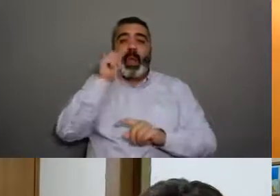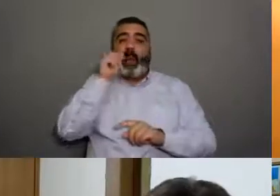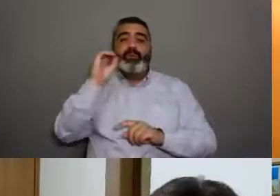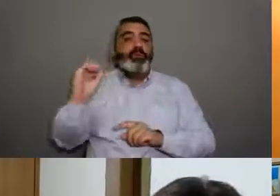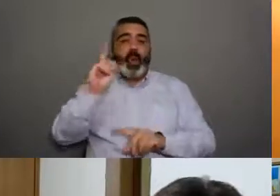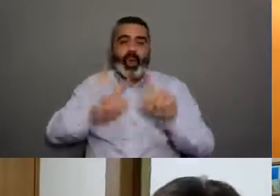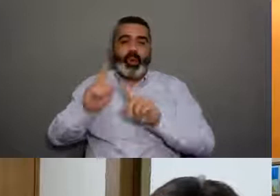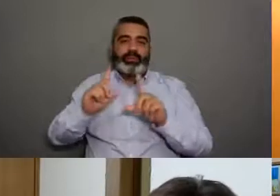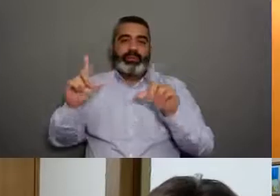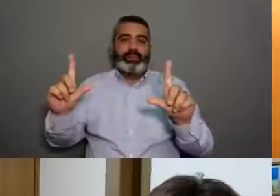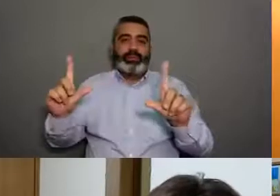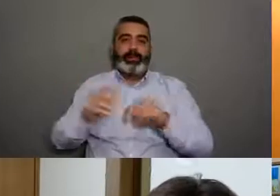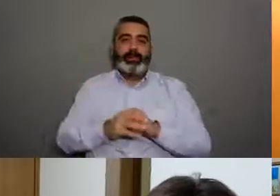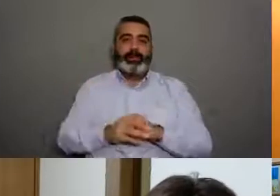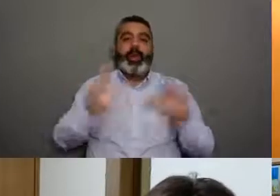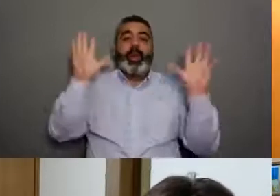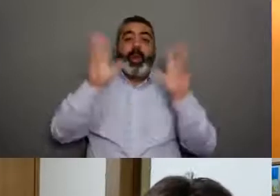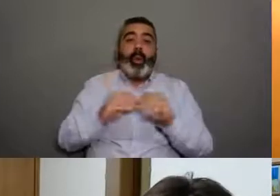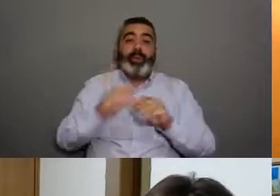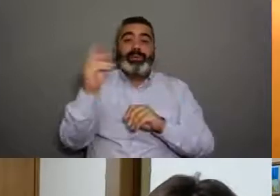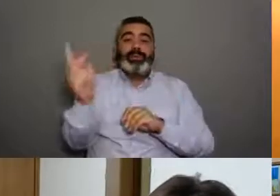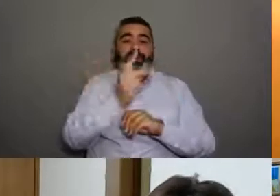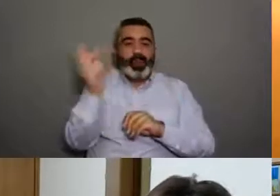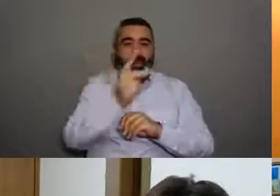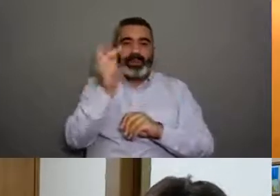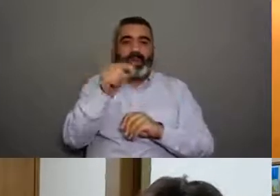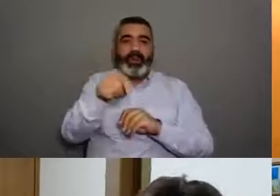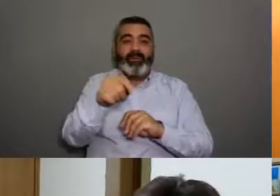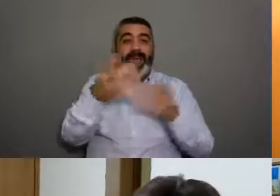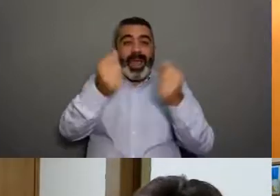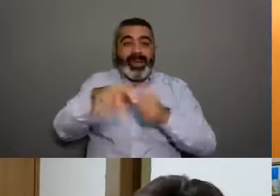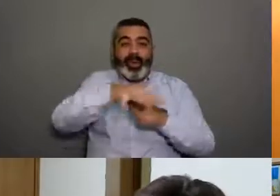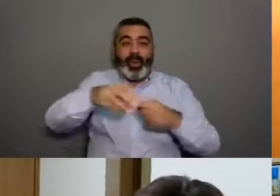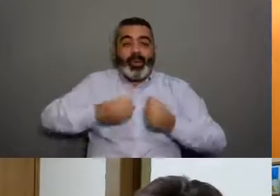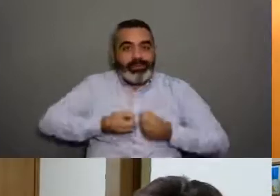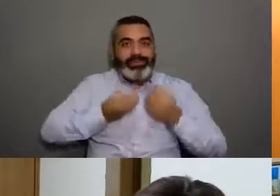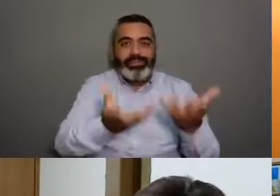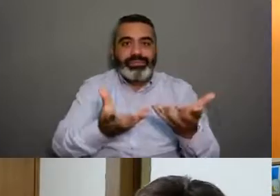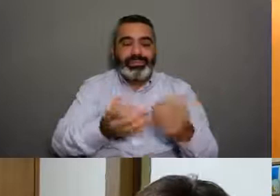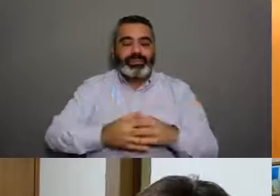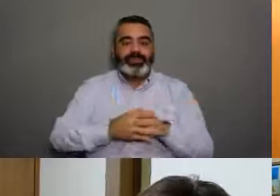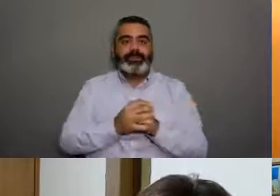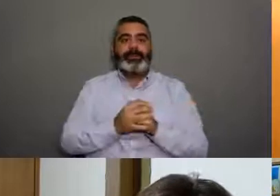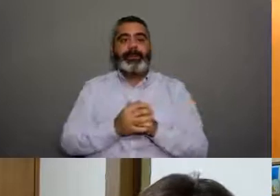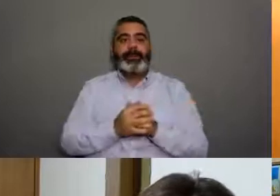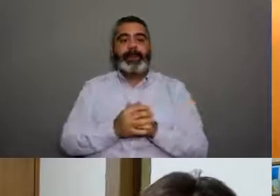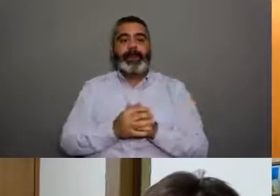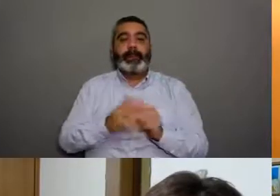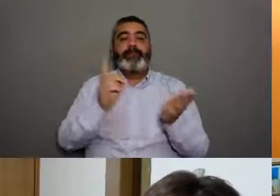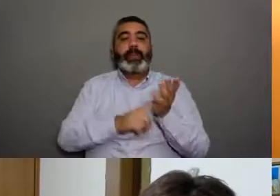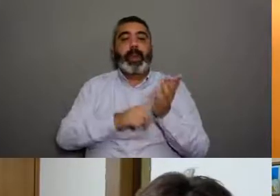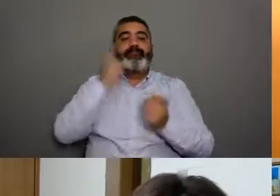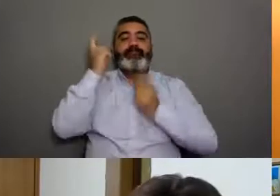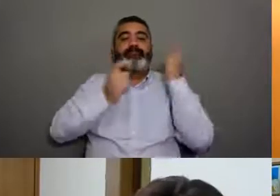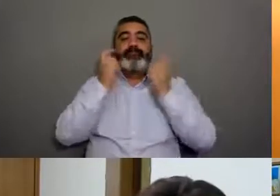Βέβαια όχι σε ένα κοινωνικοπολιτισμικό κενό, αλλά μου ερχόταν στο μυαλό ότι αν εστιάσουμε στην έννοια